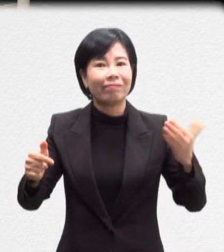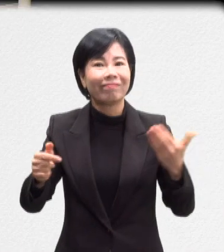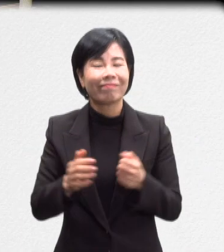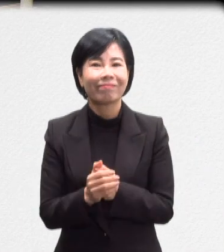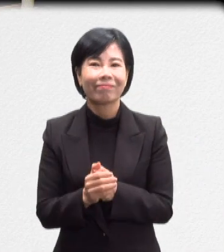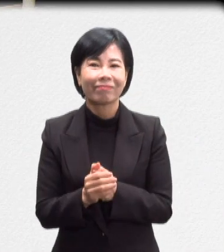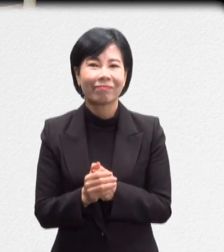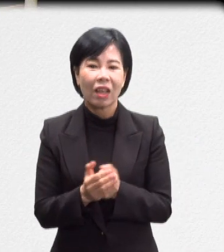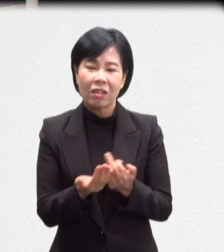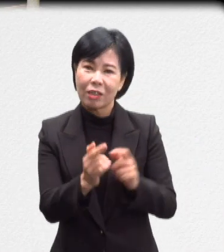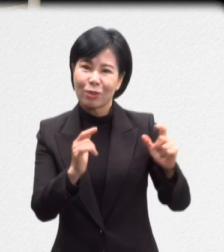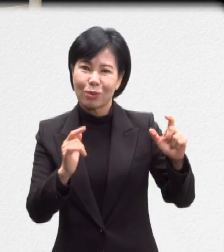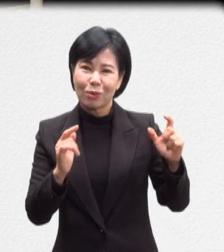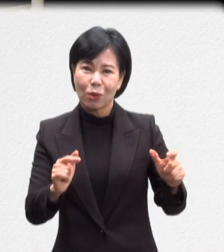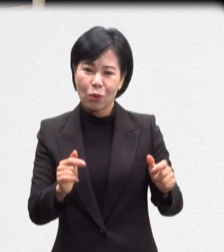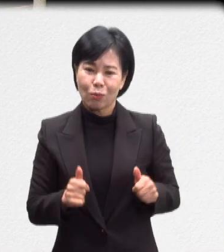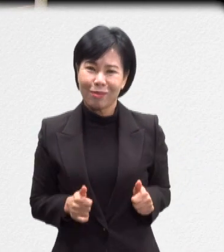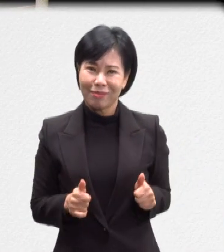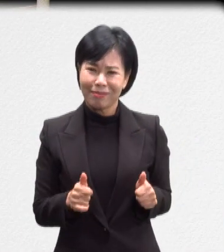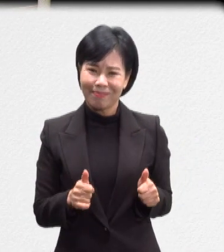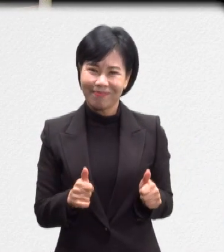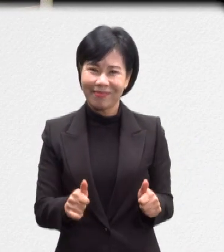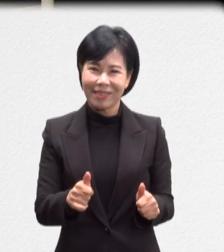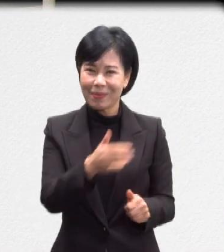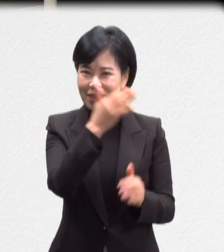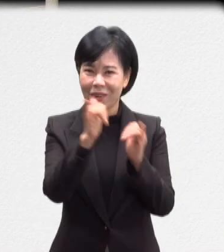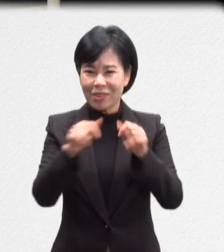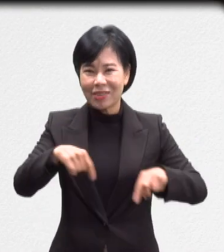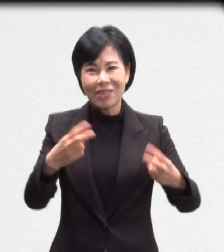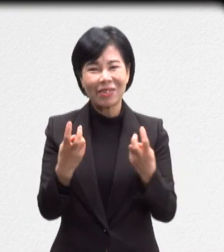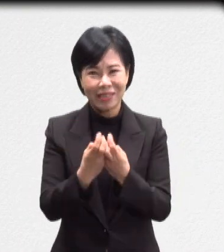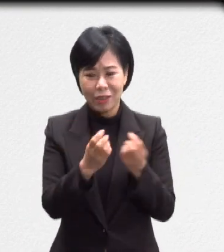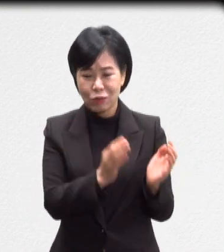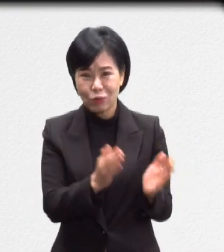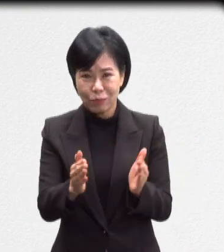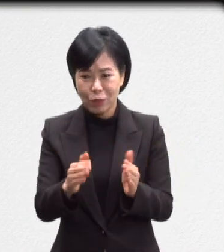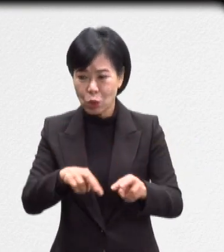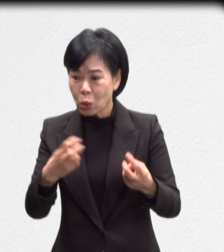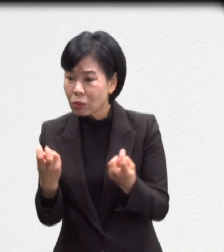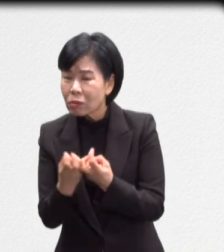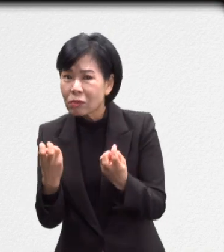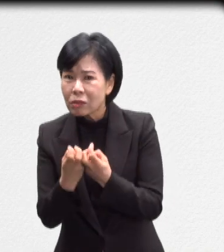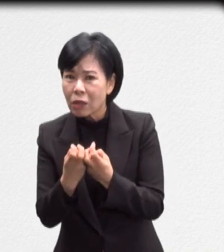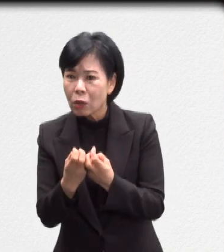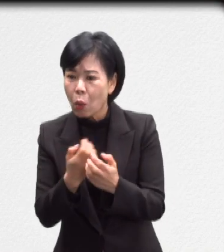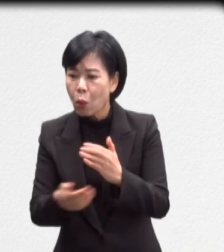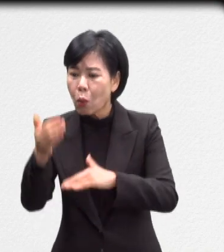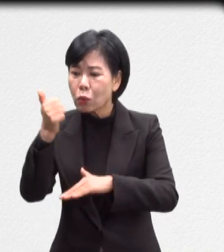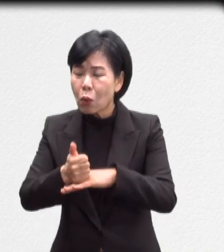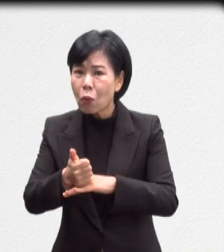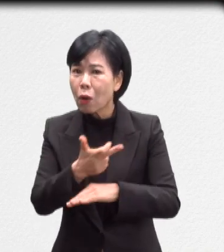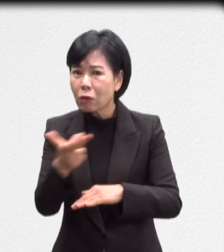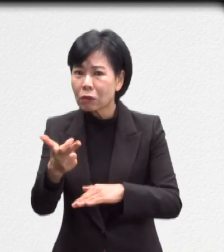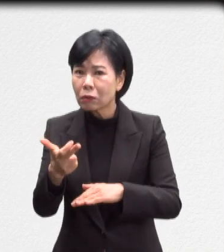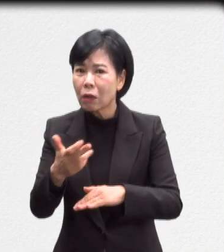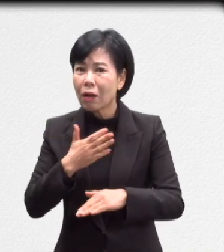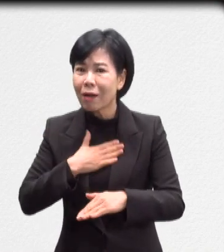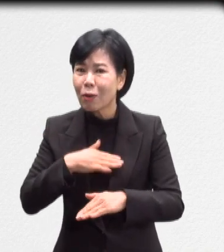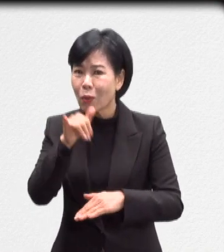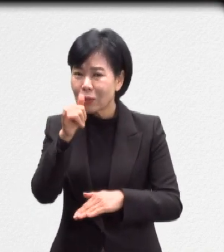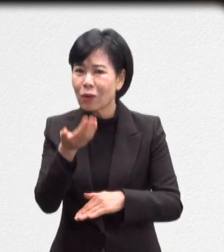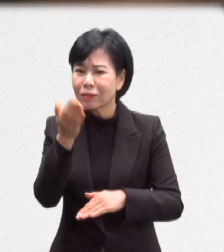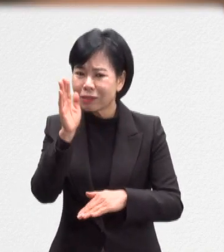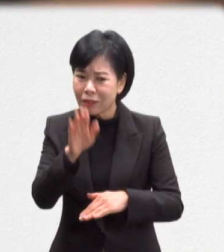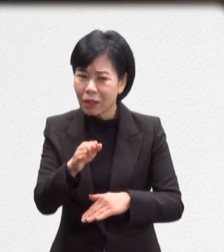왔습니다. 이렇게 제주도에서 열심히 청년 정책을 준비하고 있고 정책적으로는 일정 부분 성과도 내고 있는 걸로 나타나고 있는데요.